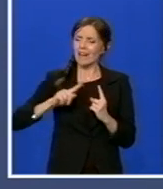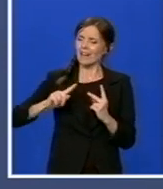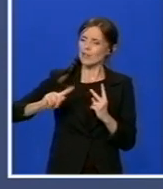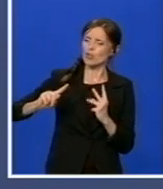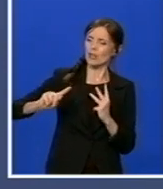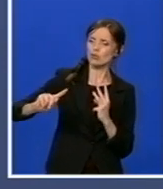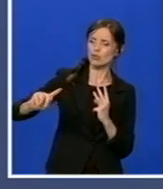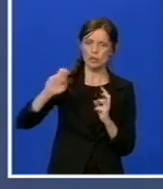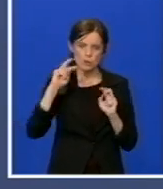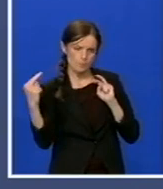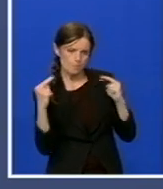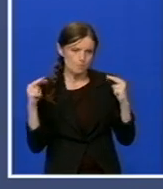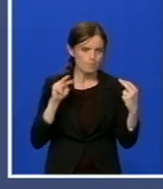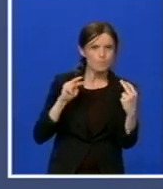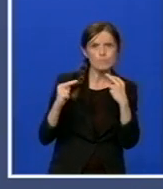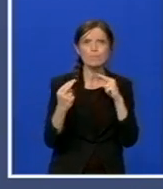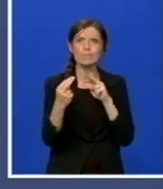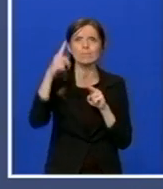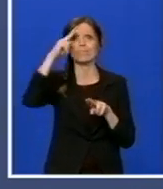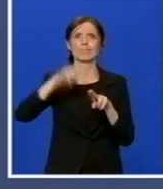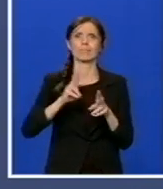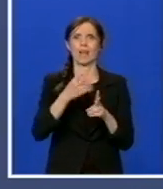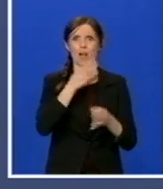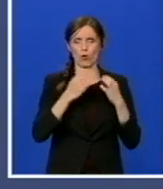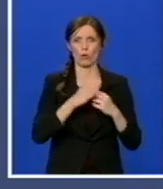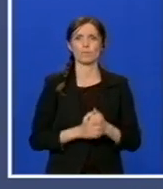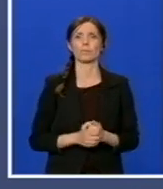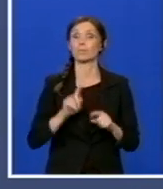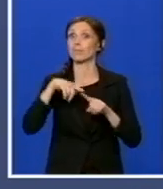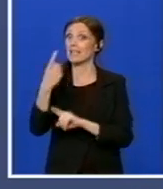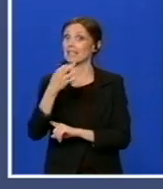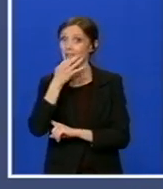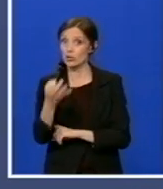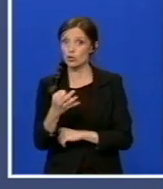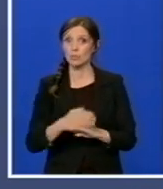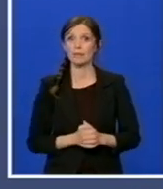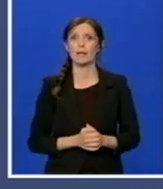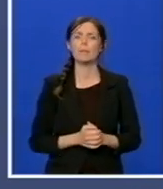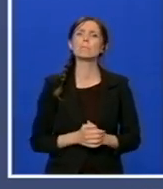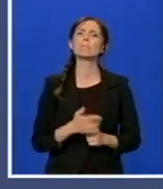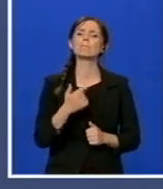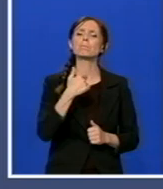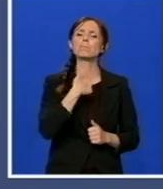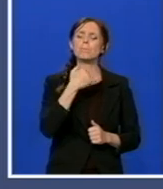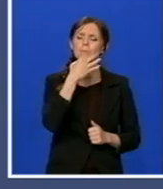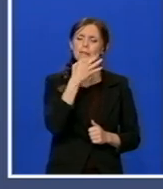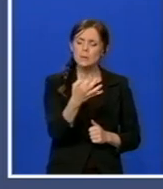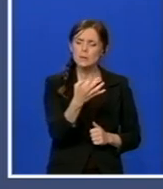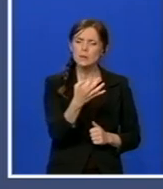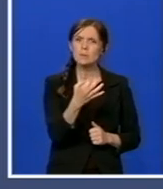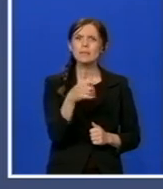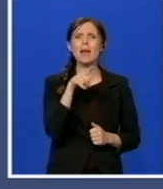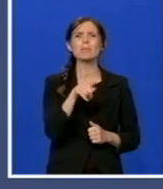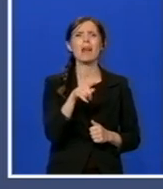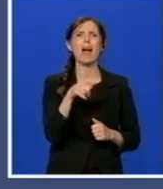Hvala vam. Izvolite sledeće pitanje. Bojan Bednar Fonet. Na društvenim mrežama su se pojavile, nazovimo